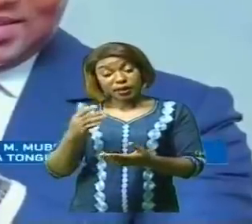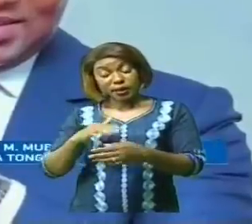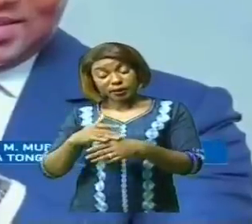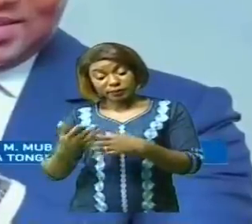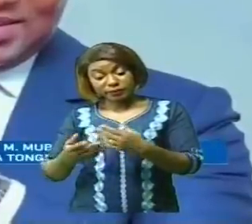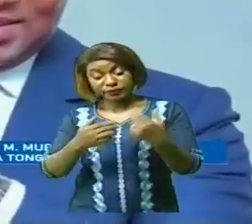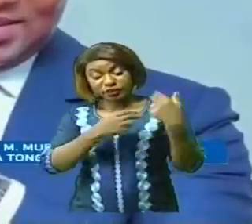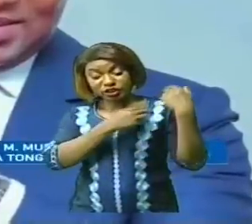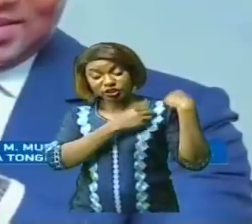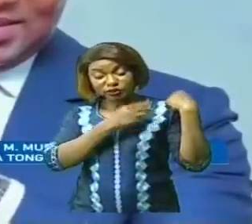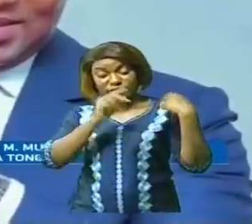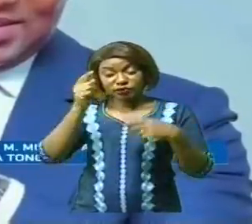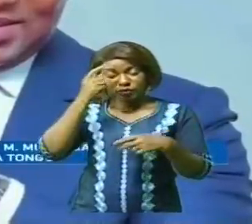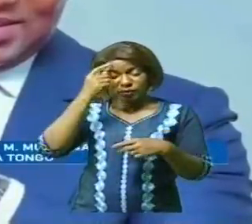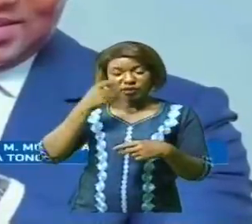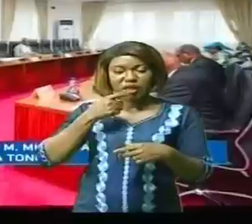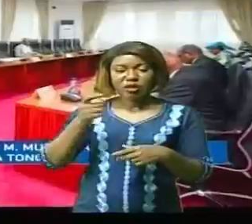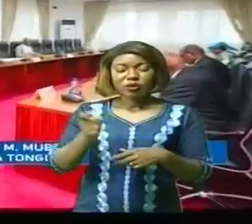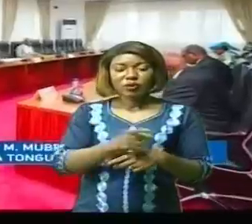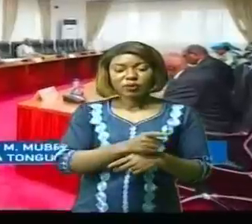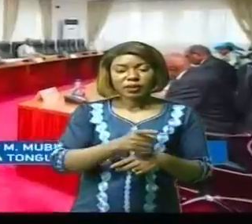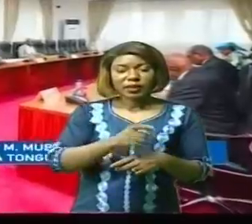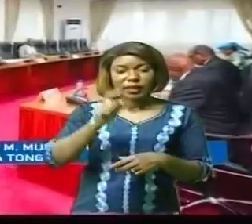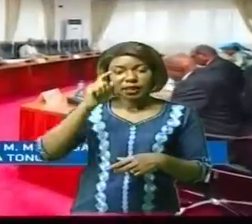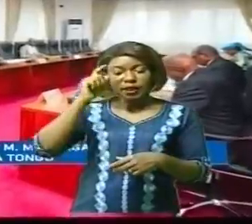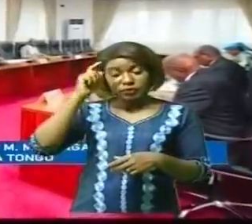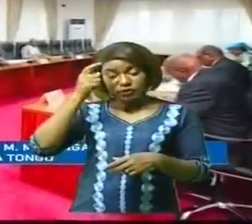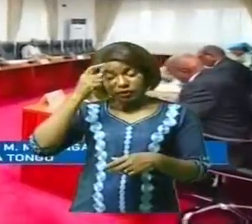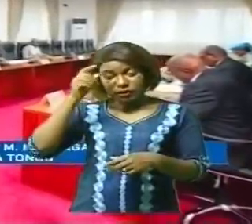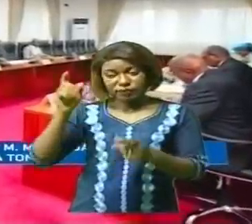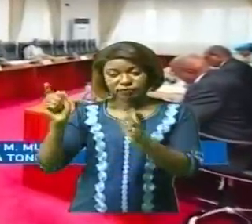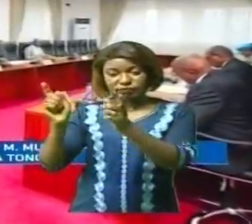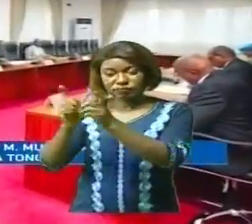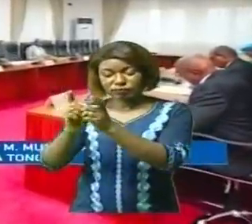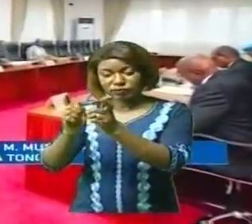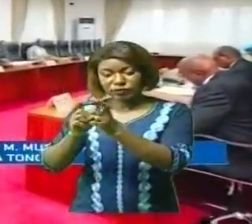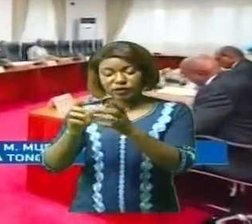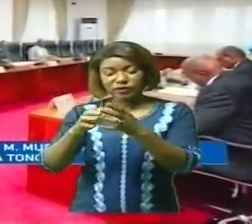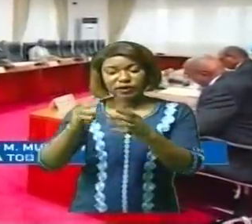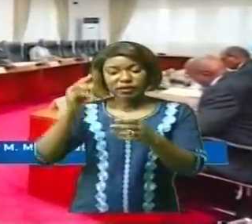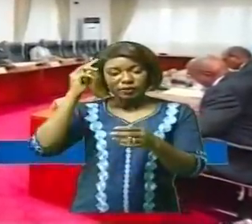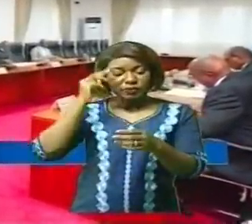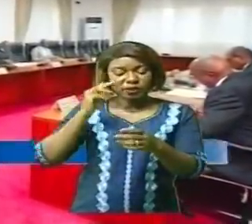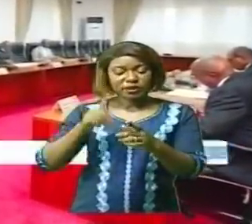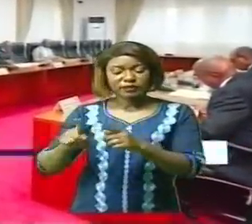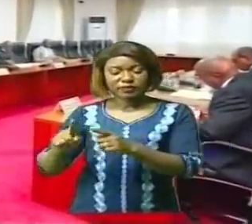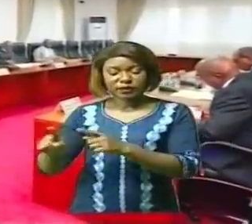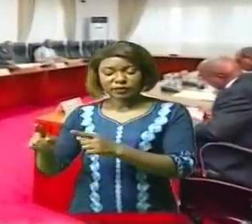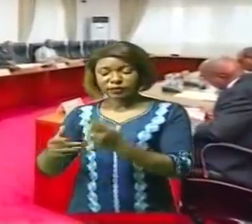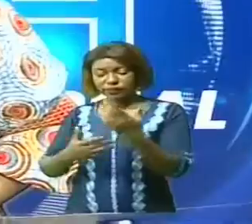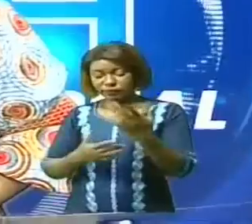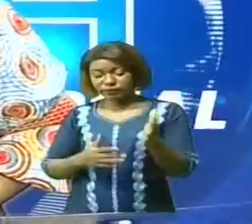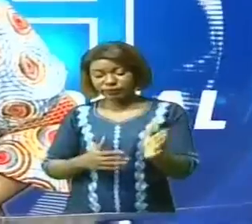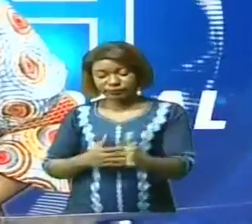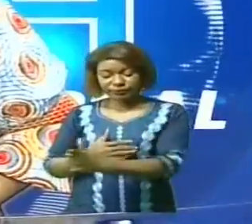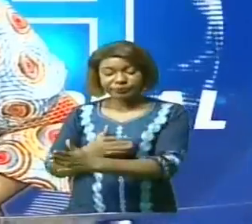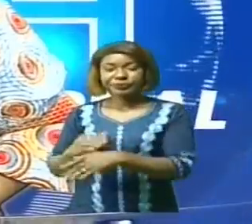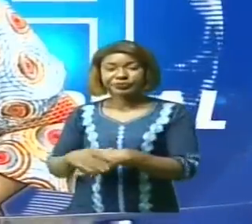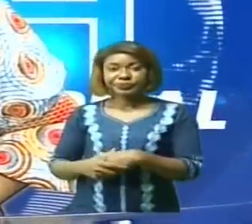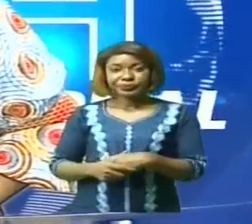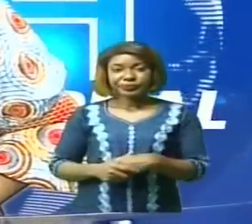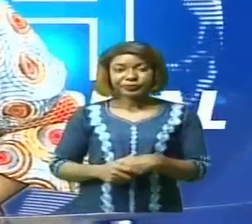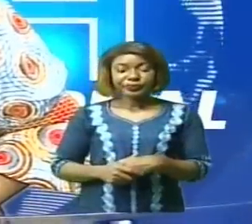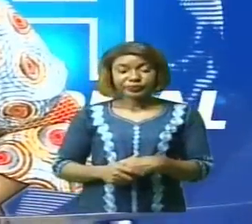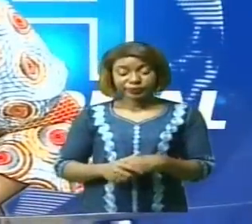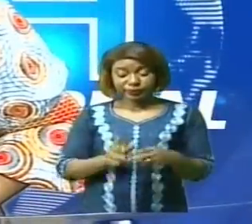du gouvernement a instruit la gouverneure à prendre contact avec les ministres sectoriels concernés. Le